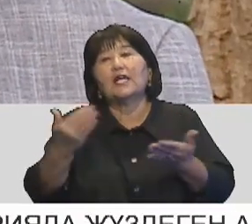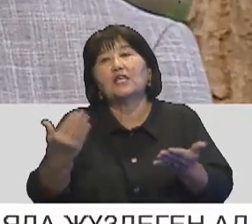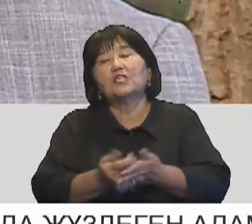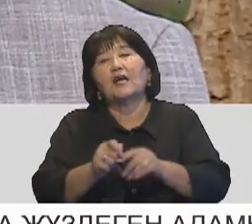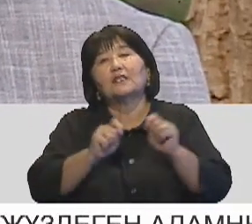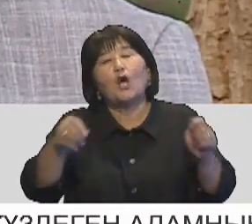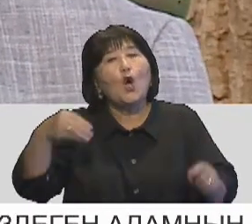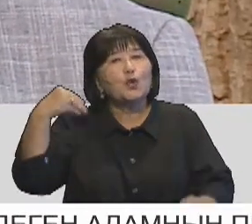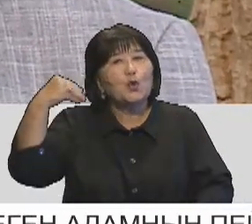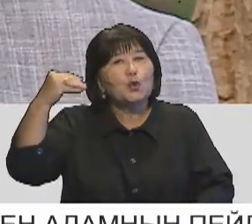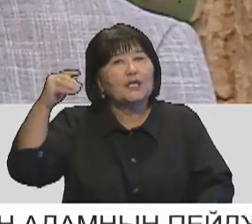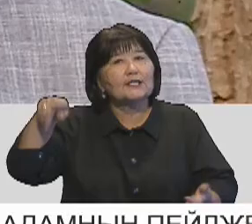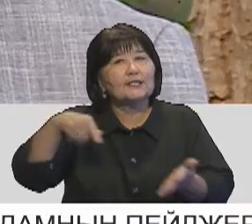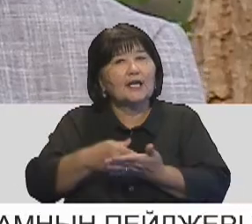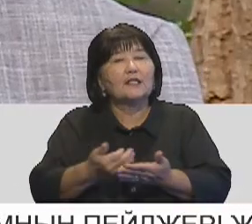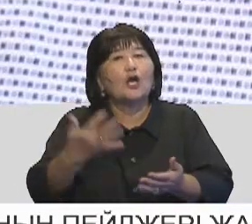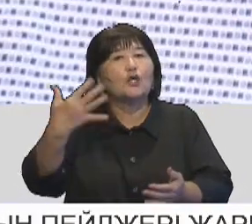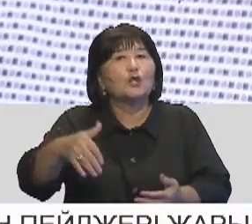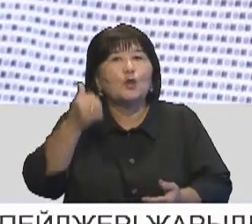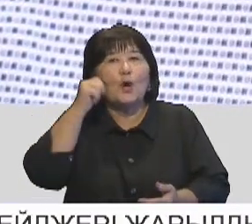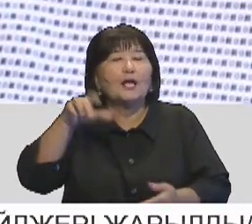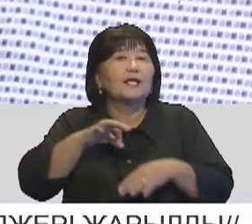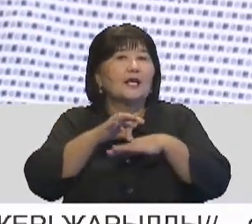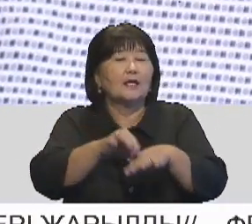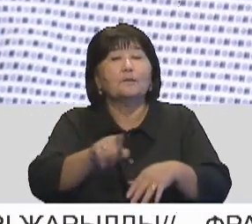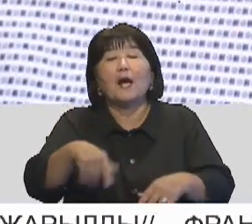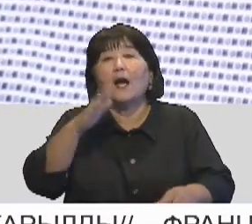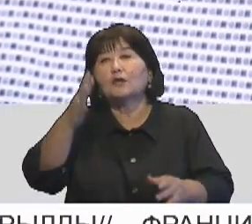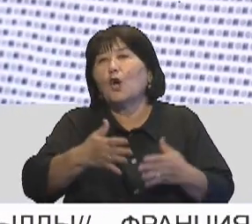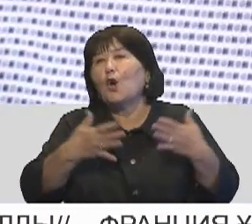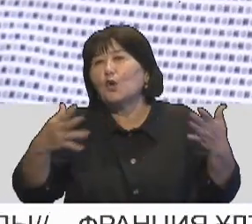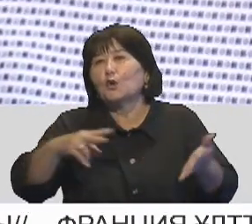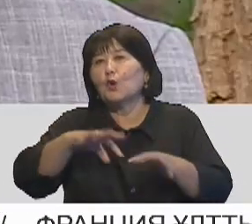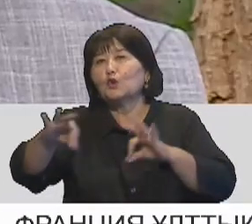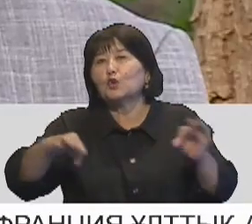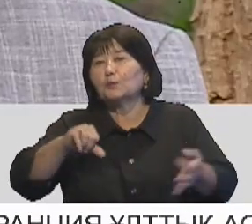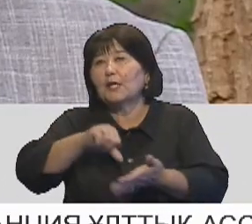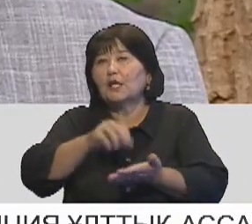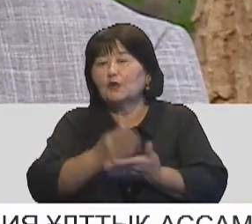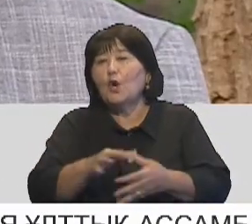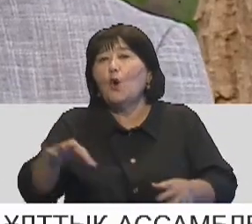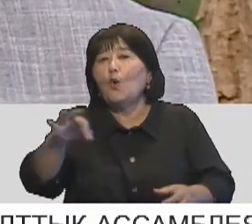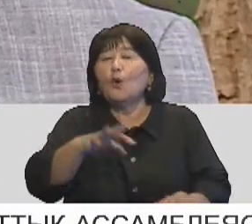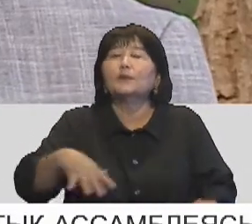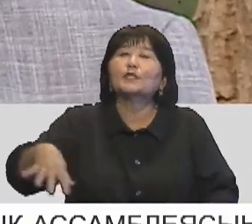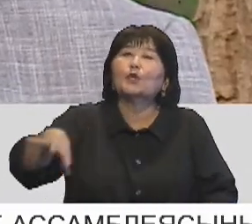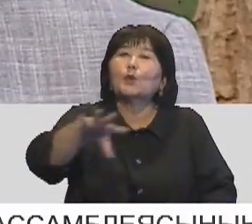Түркістанмен таныстыруға 50 ардагерді алып бардық. Және де алдымызда үлкен жоспарларымыз тұр. Облыс